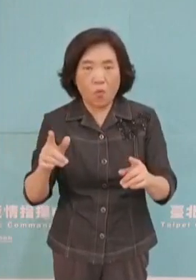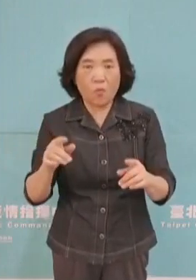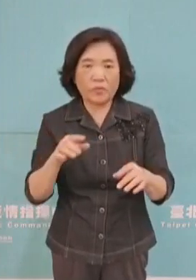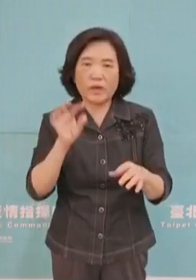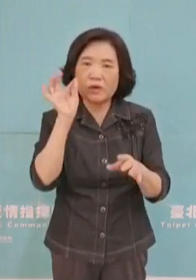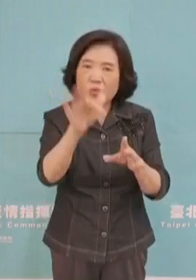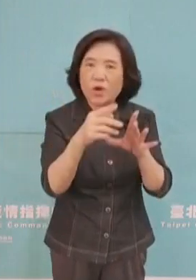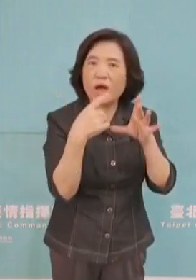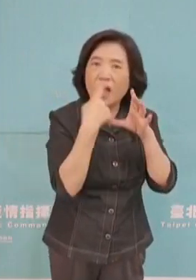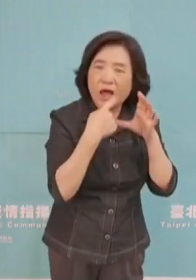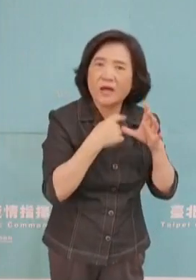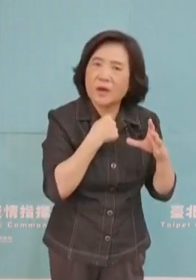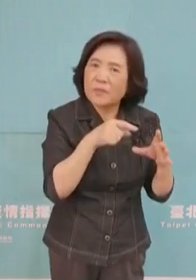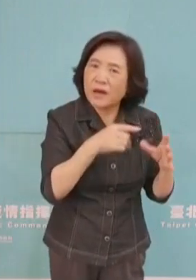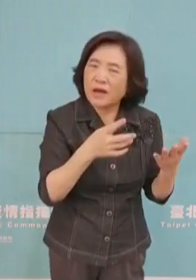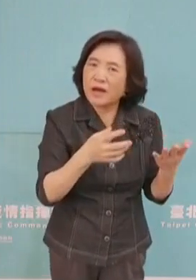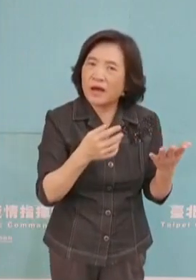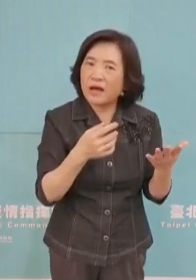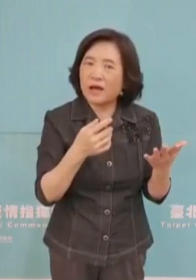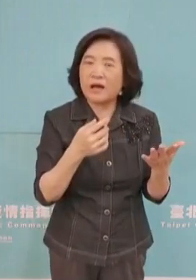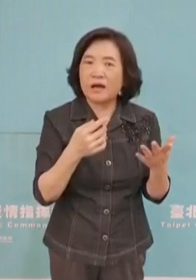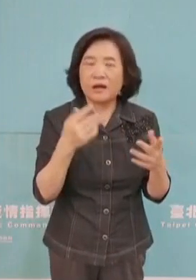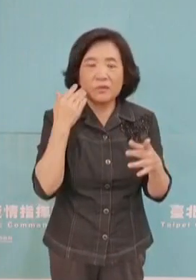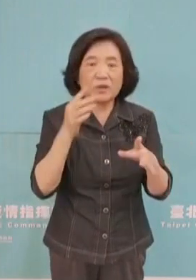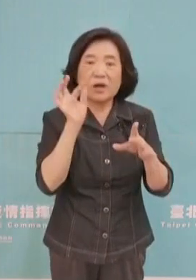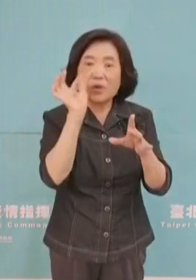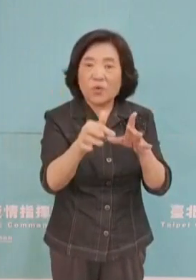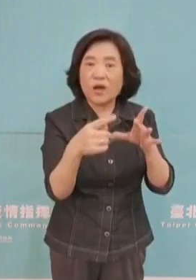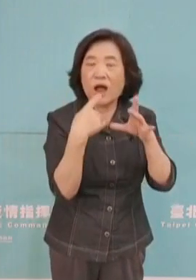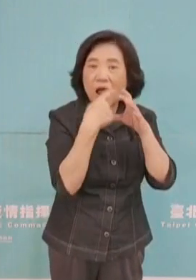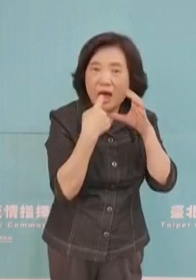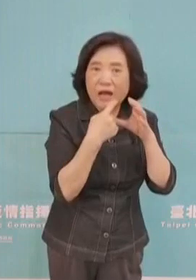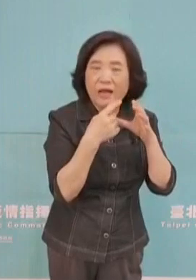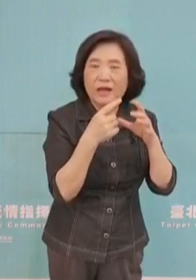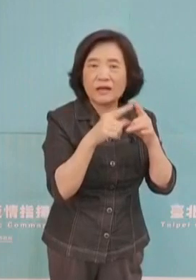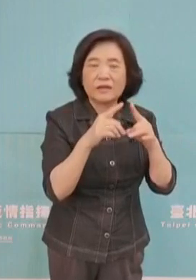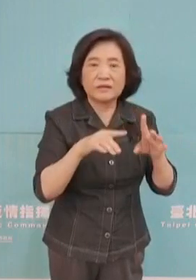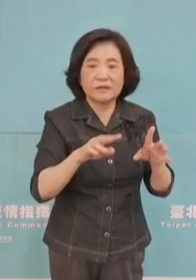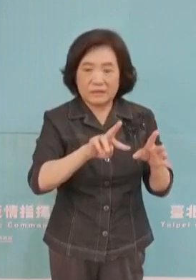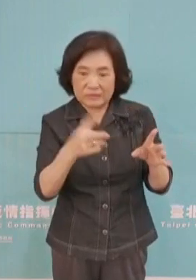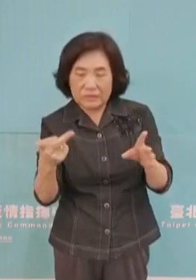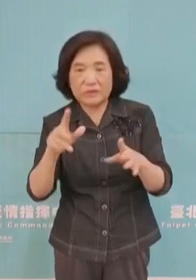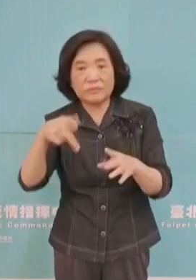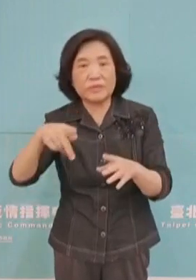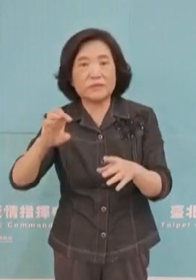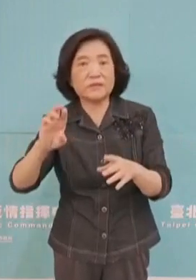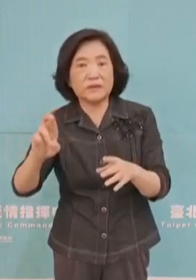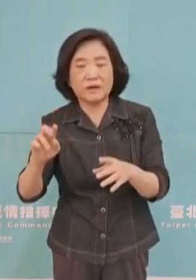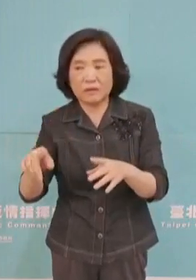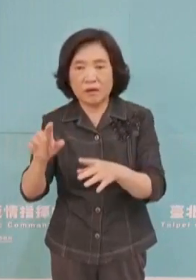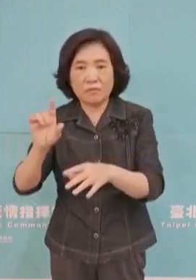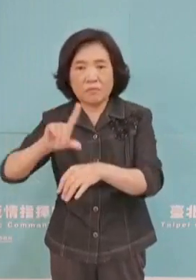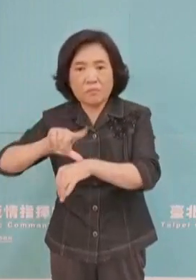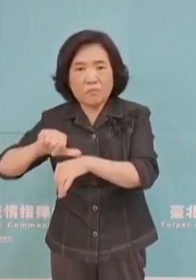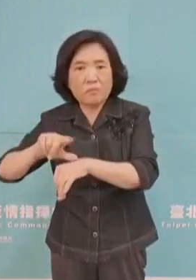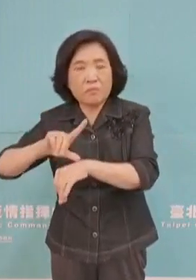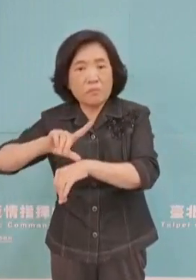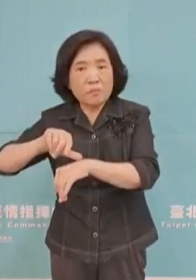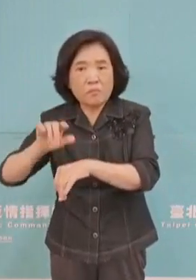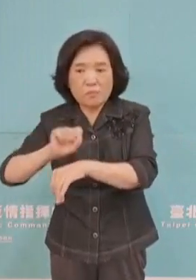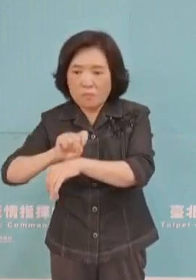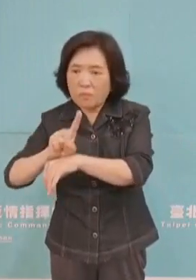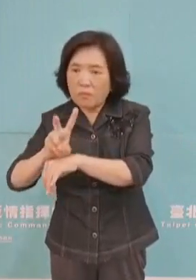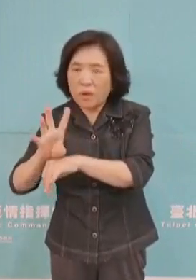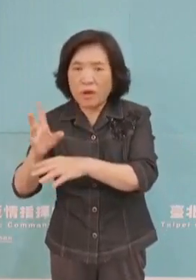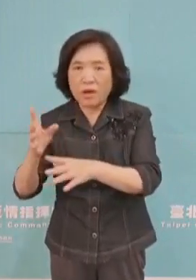筛的价值就越来越低了。因为现在做完以后哈，直接从 PCR 这几个钟头就会出来了，所以跟过去